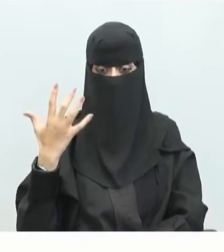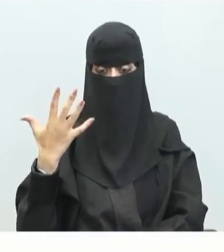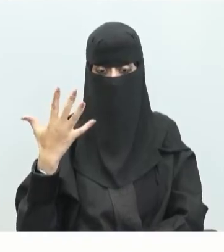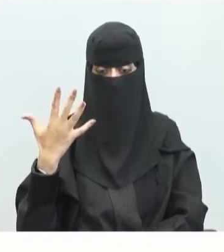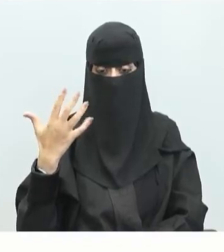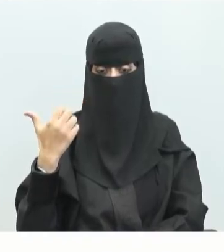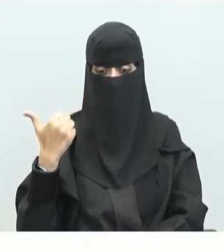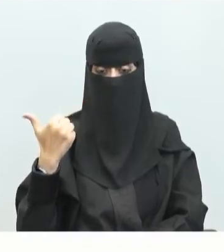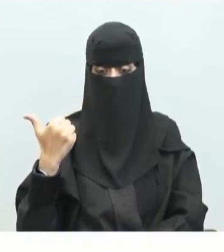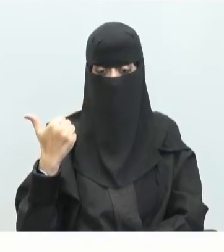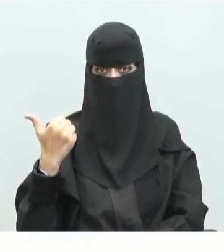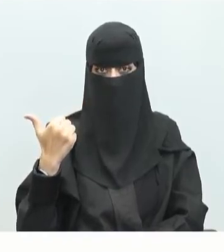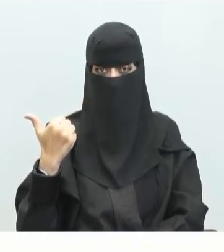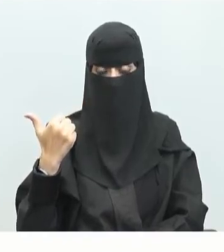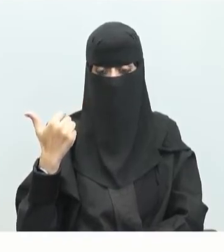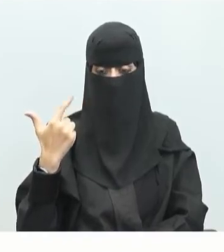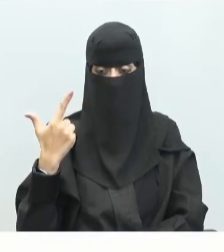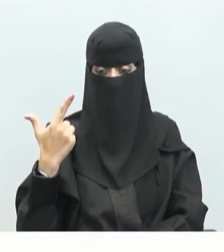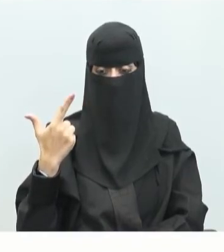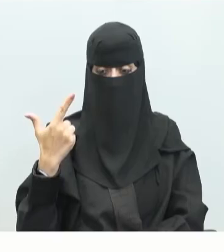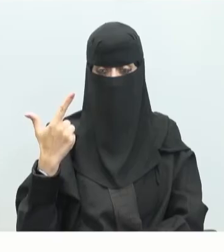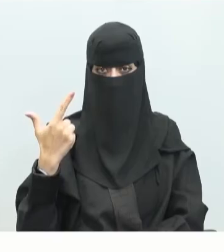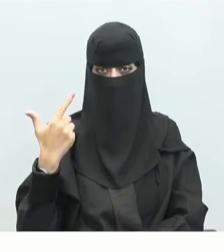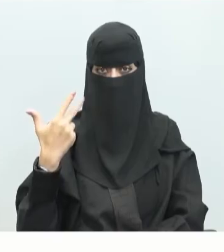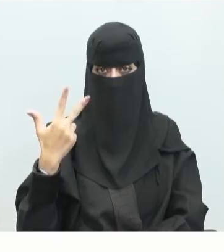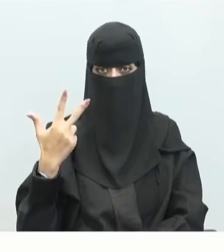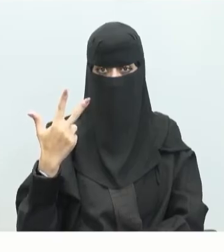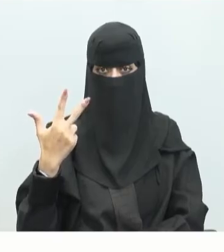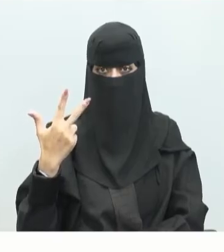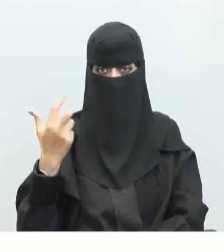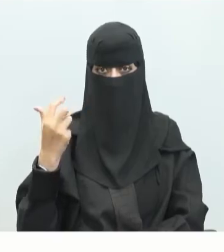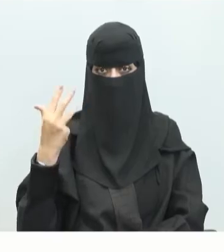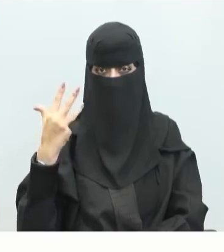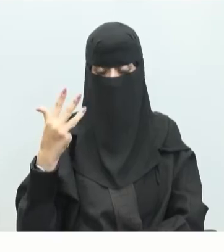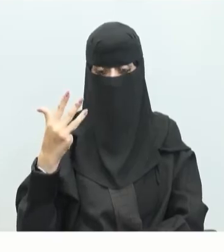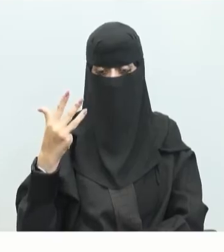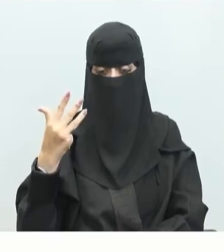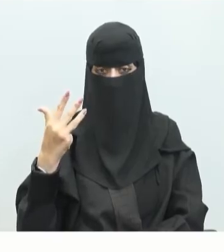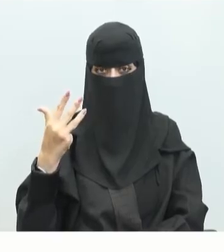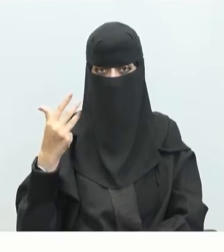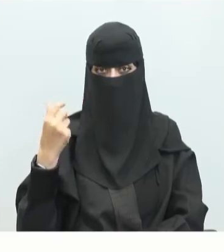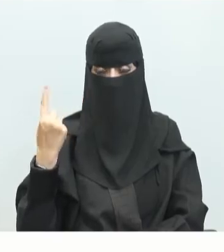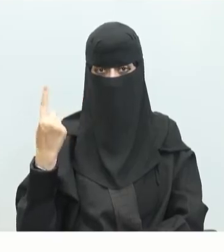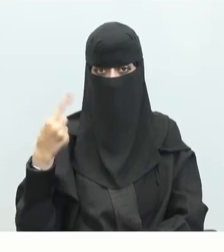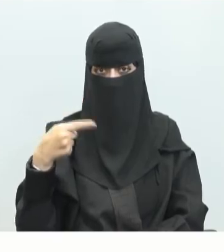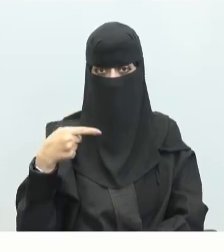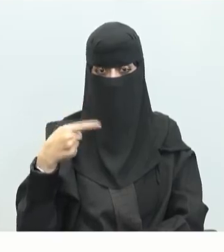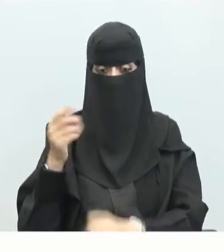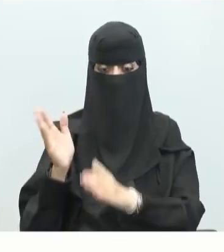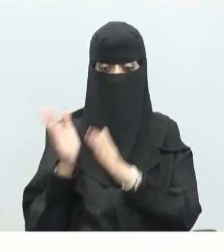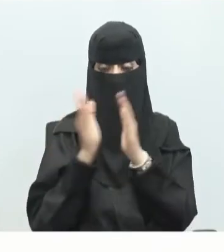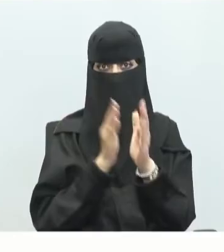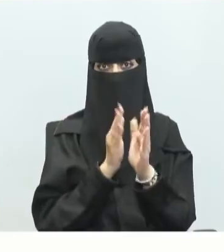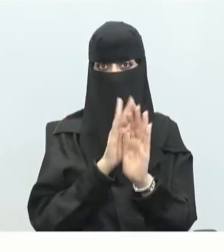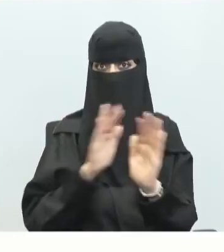خمسه سته سبعه ثمانيه تسعه عشره